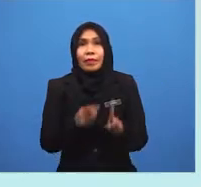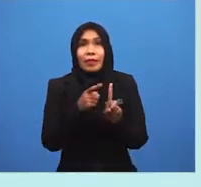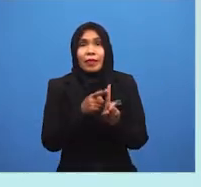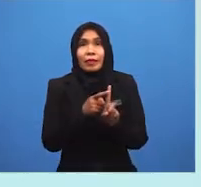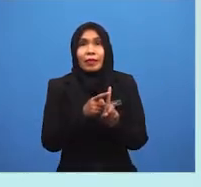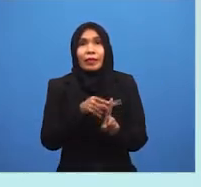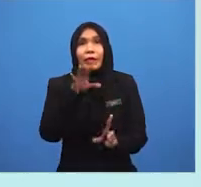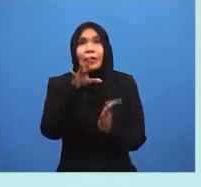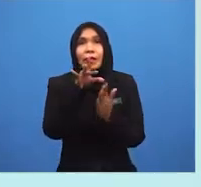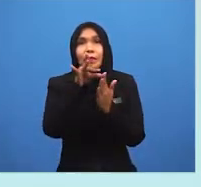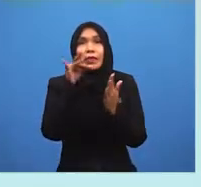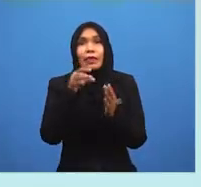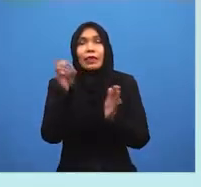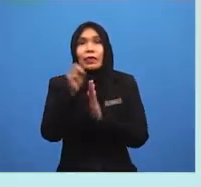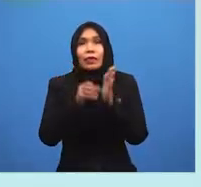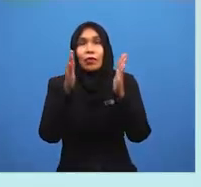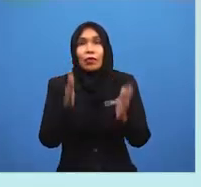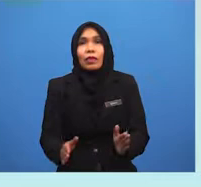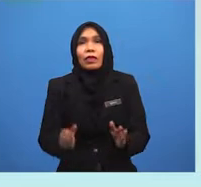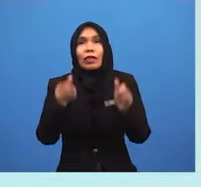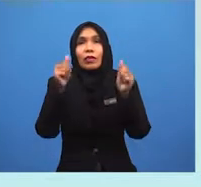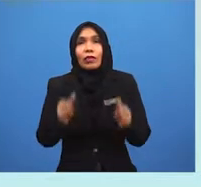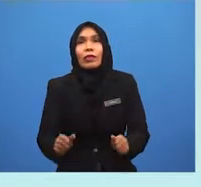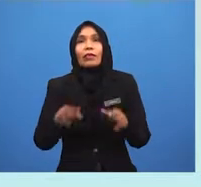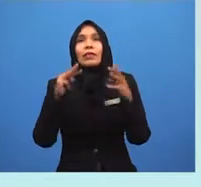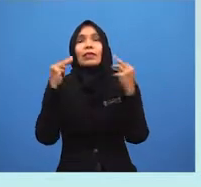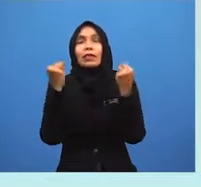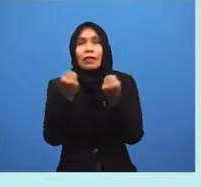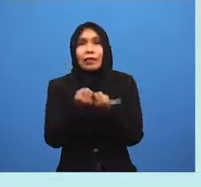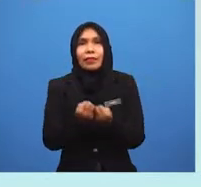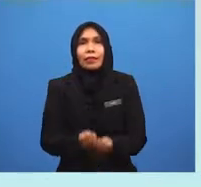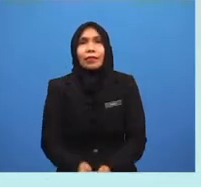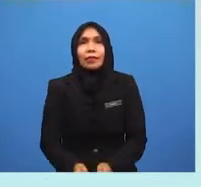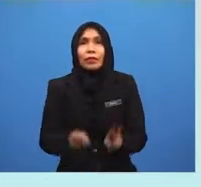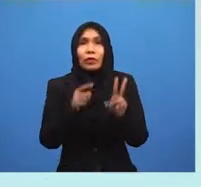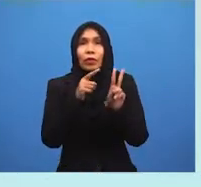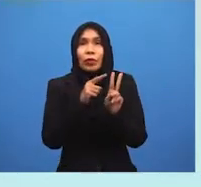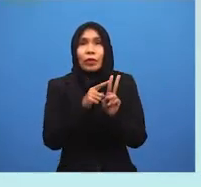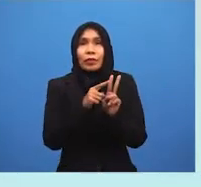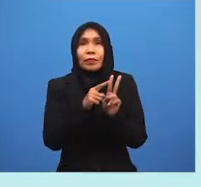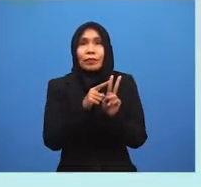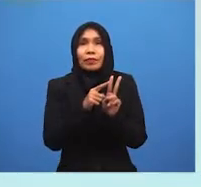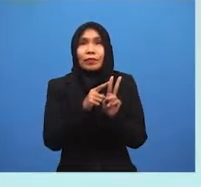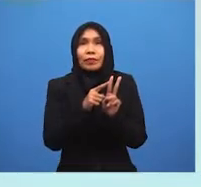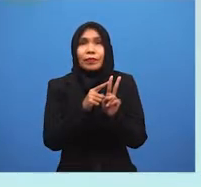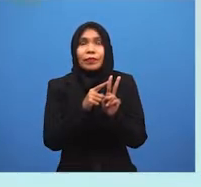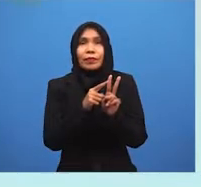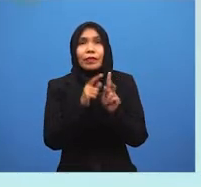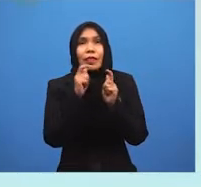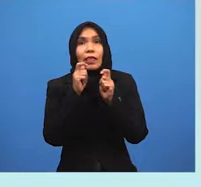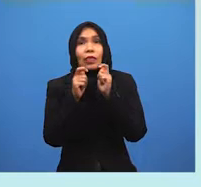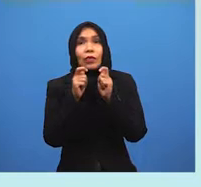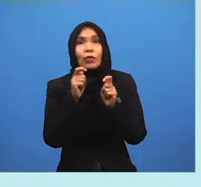pertama, pilih seorang anggota masyarakat setempat. Yang kedua,